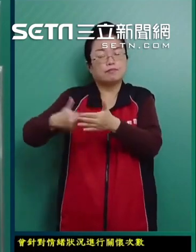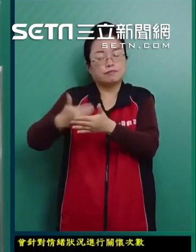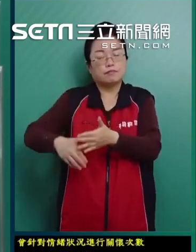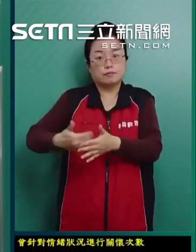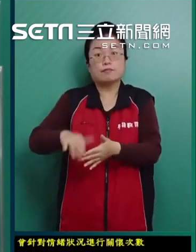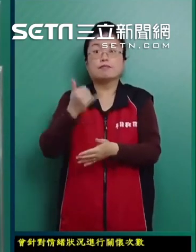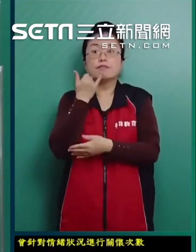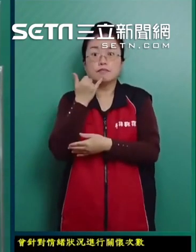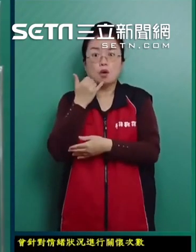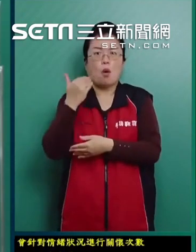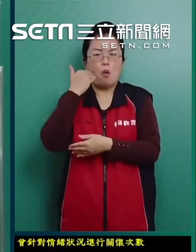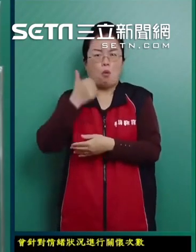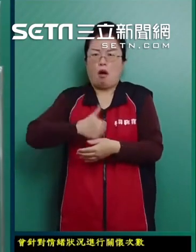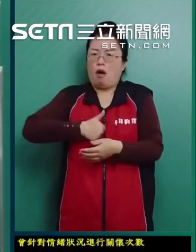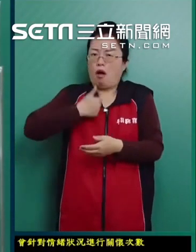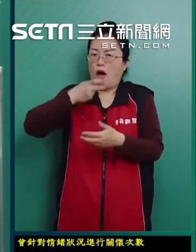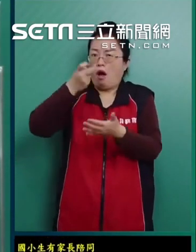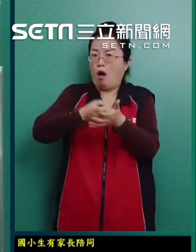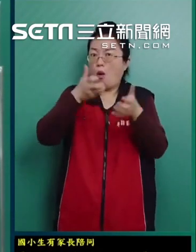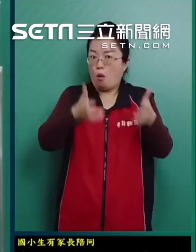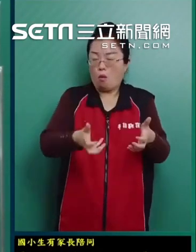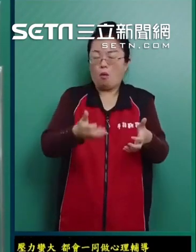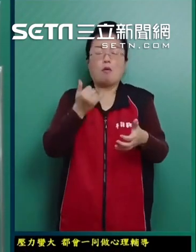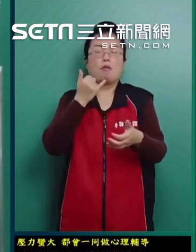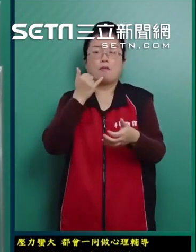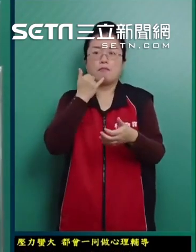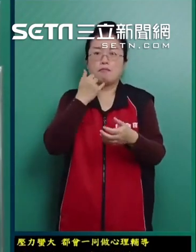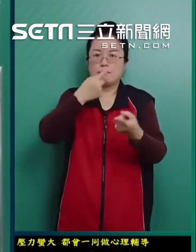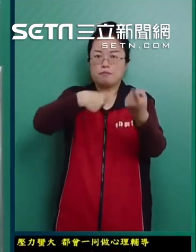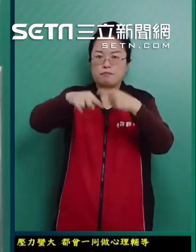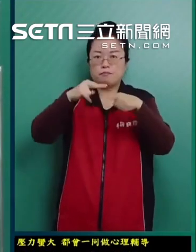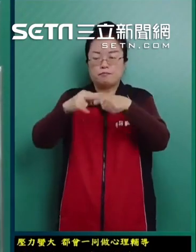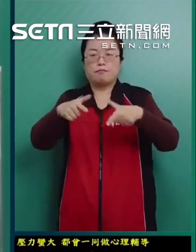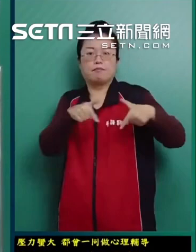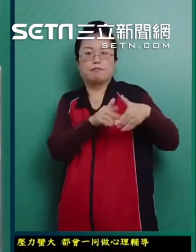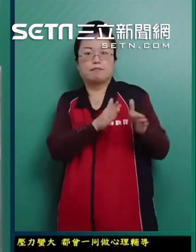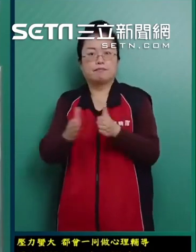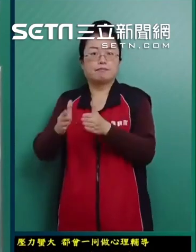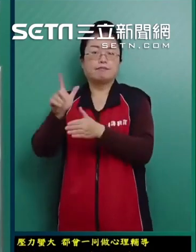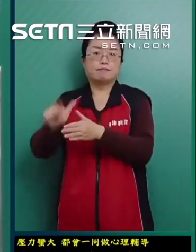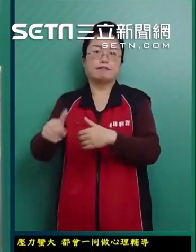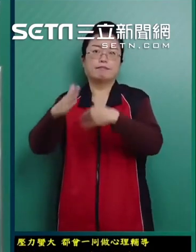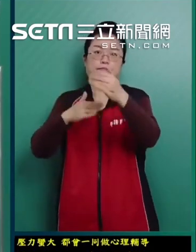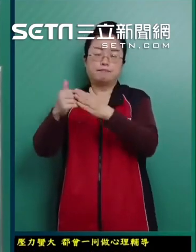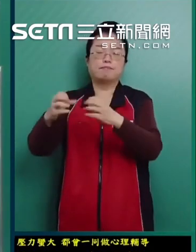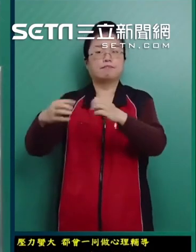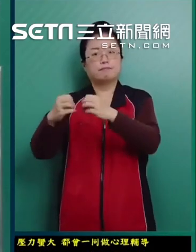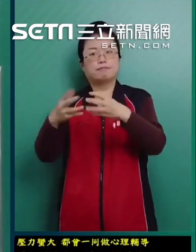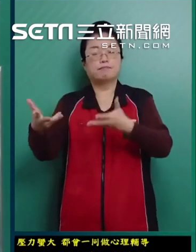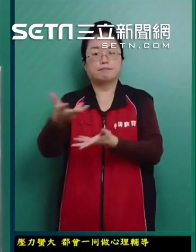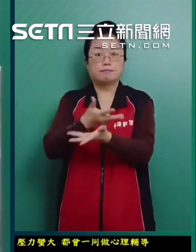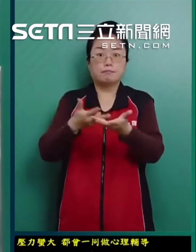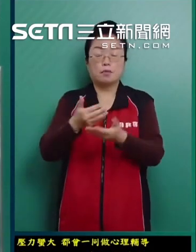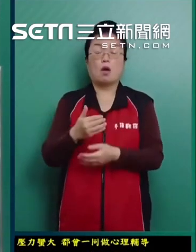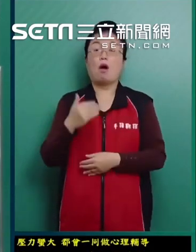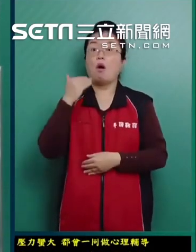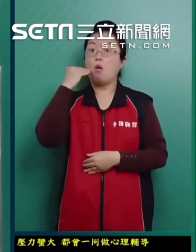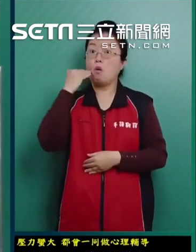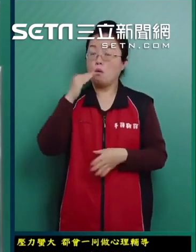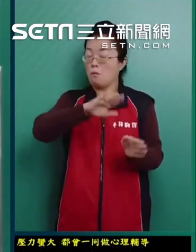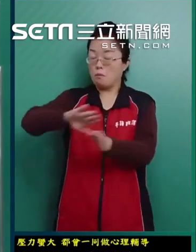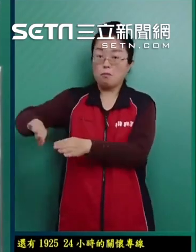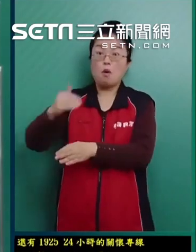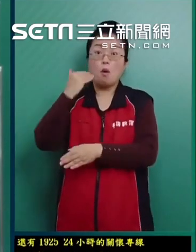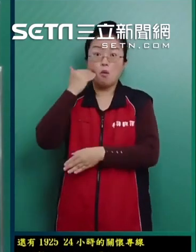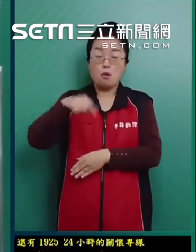步的心理諮商辅导。那另外刚才提到，除了十连制被通知之外，如果你曾搭乘下列台铁